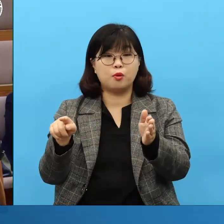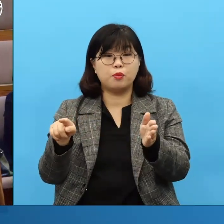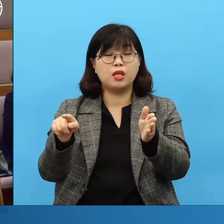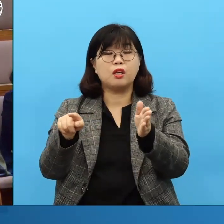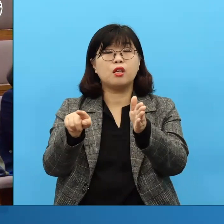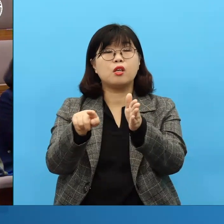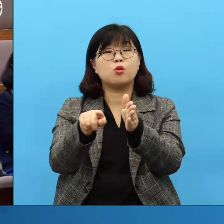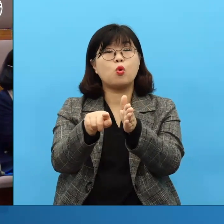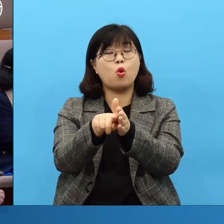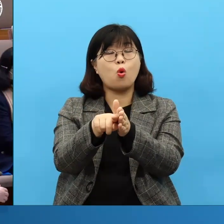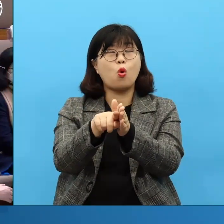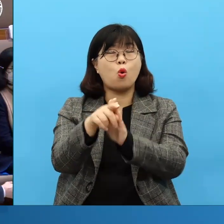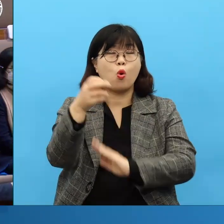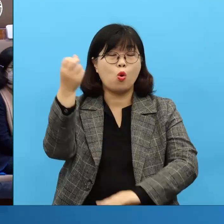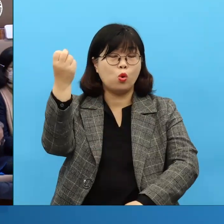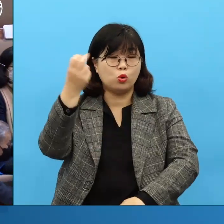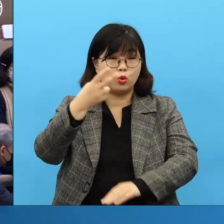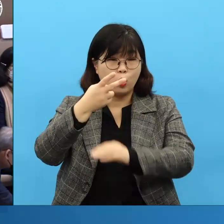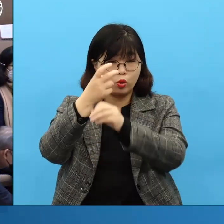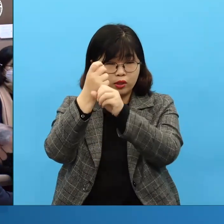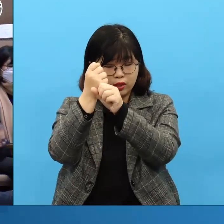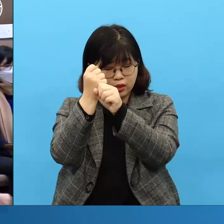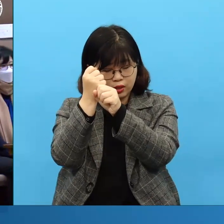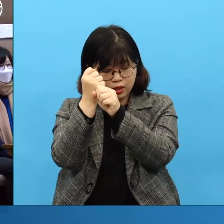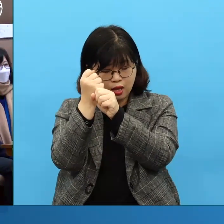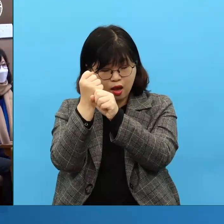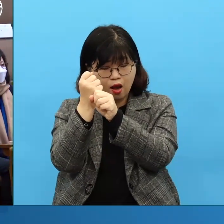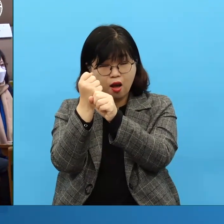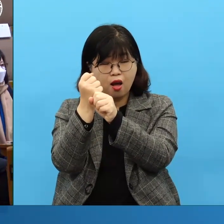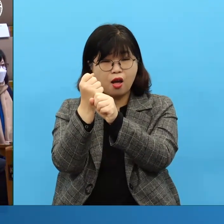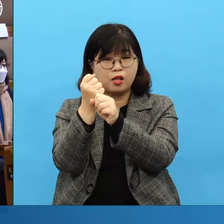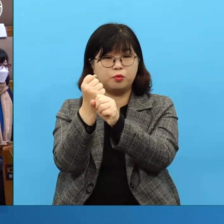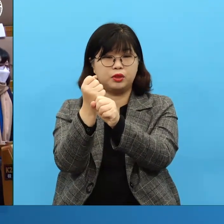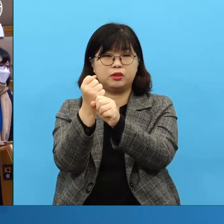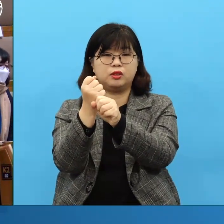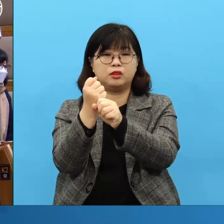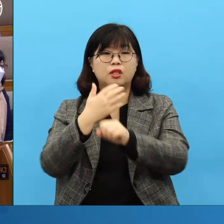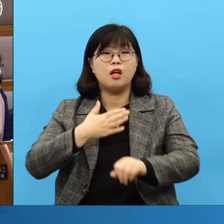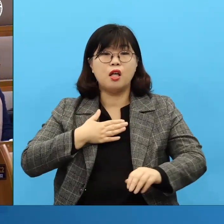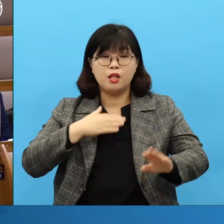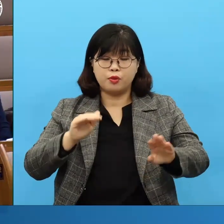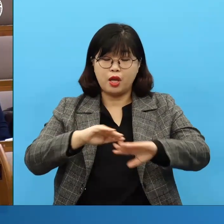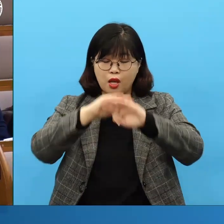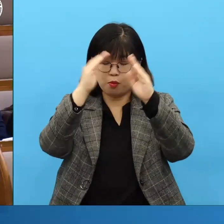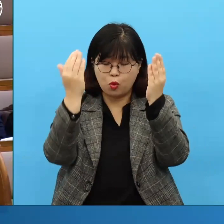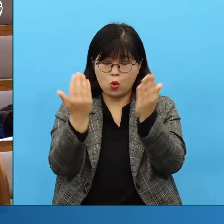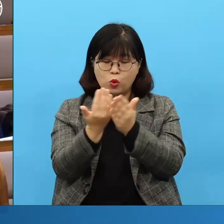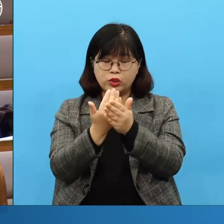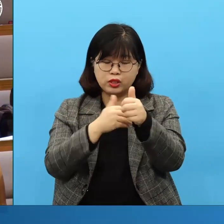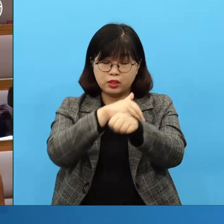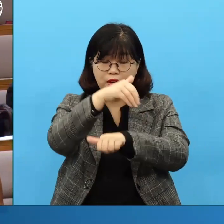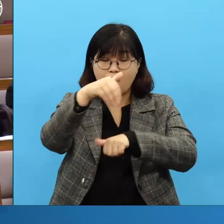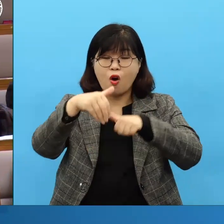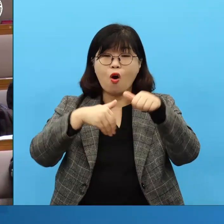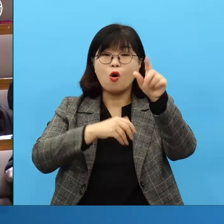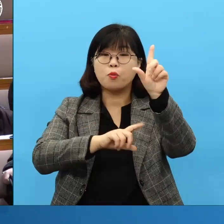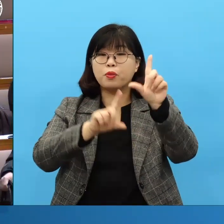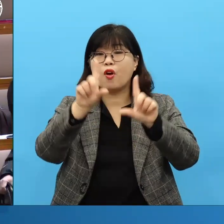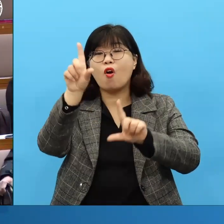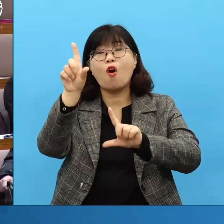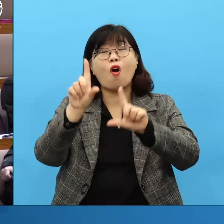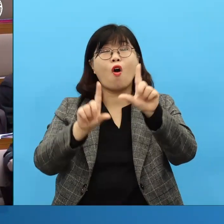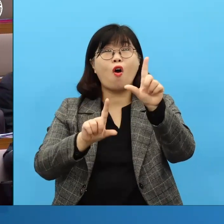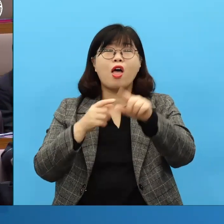내가 믿고 또 의지함은 내 모든